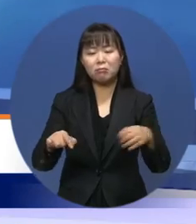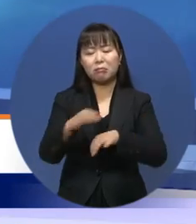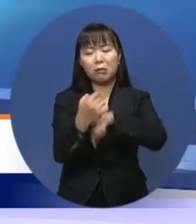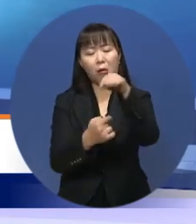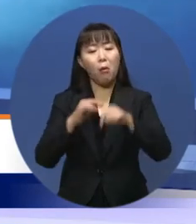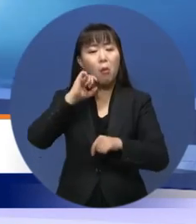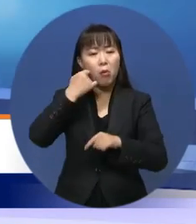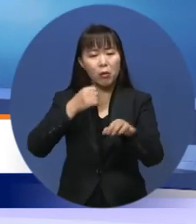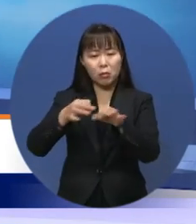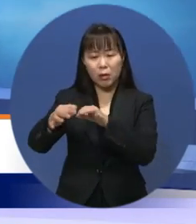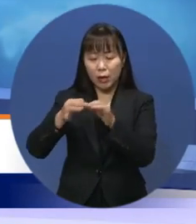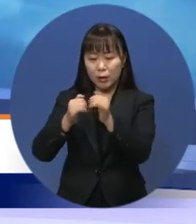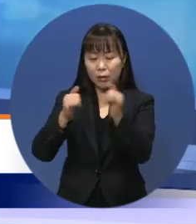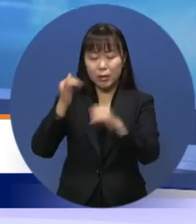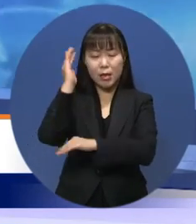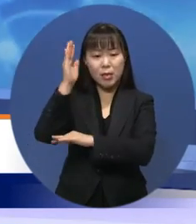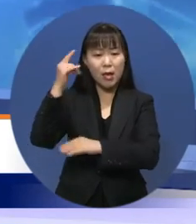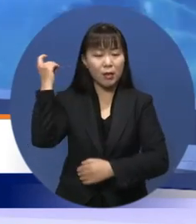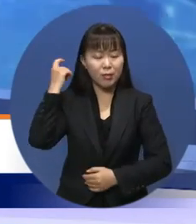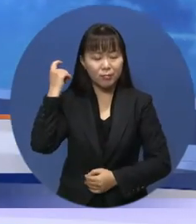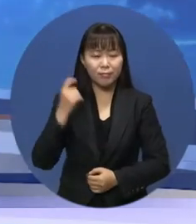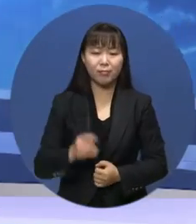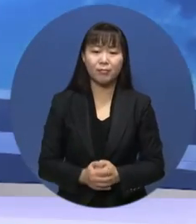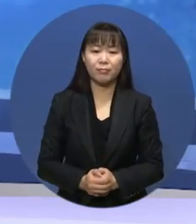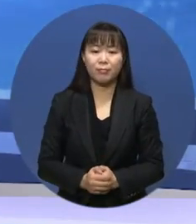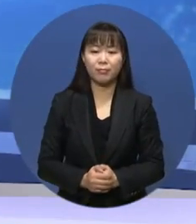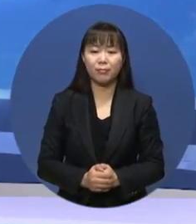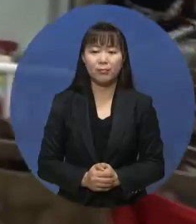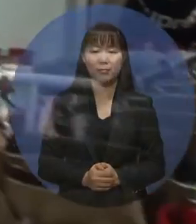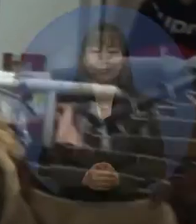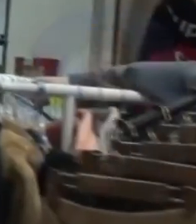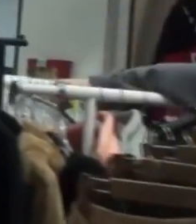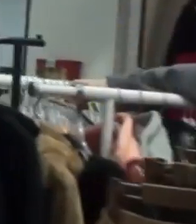겪고 있는 소상공인의 이야기를 들어봤습니다.